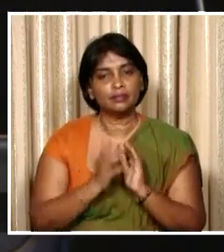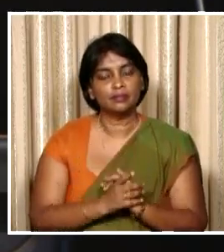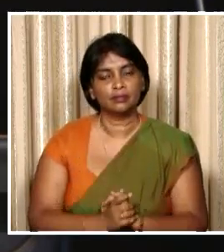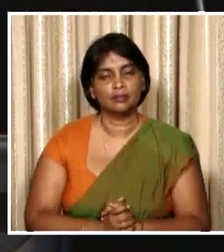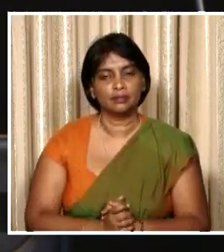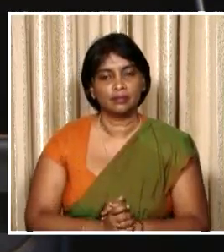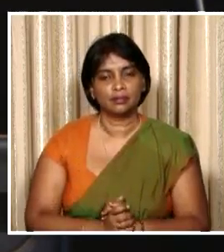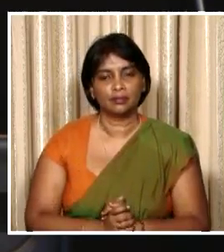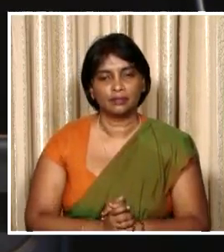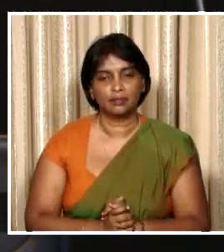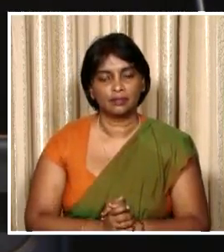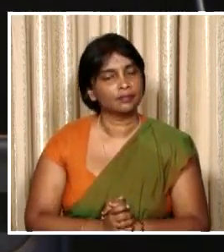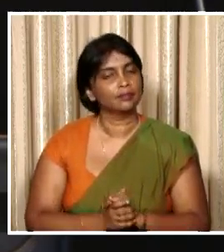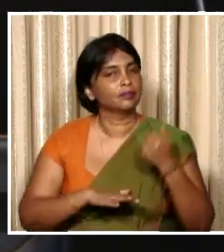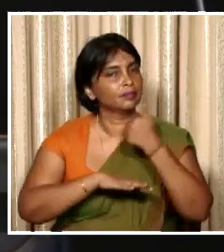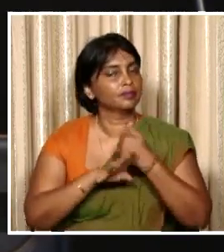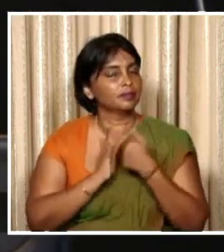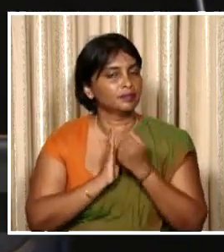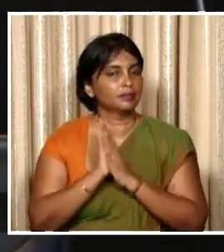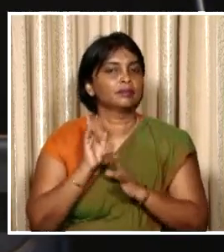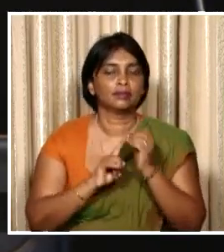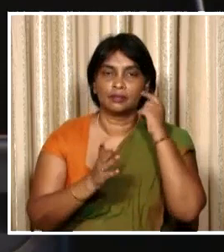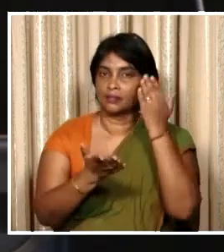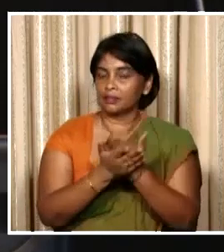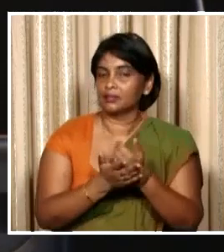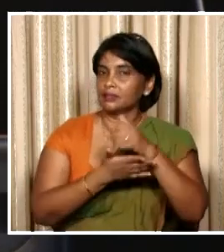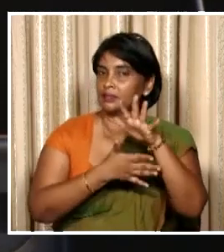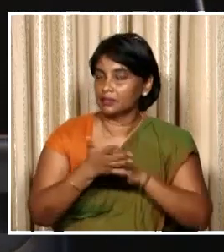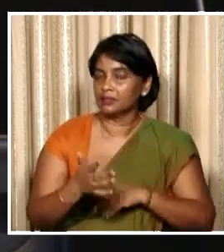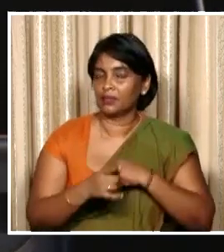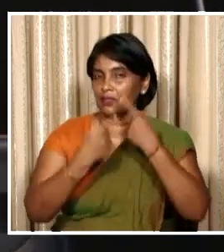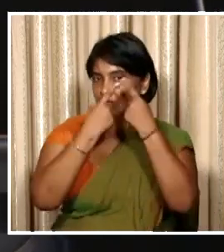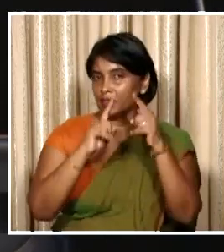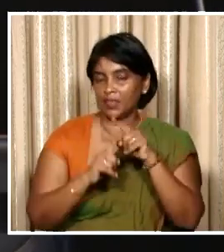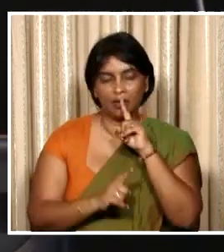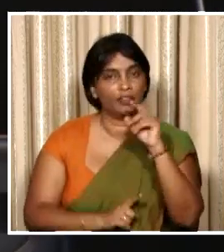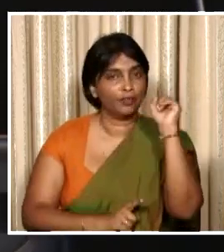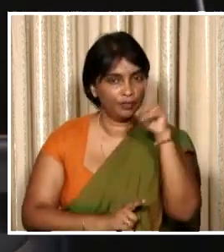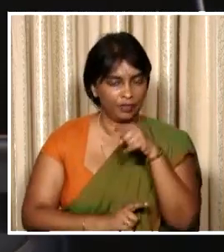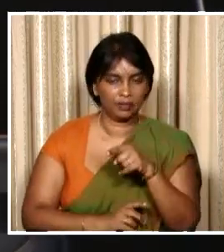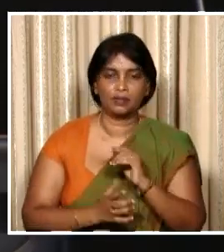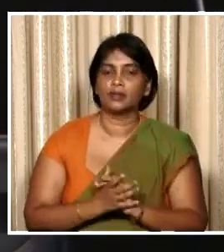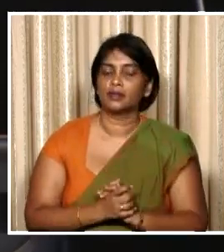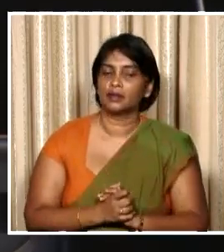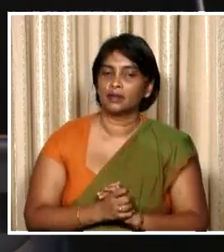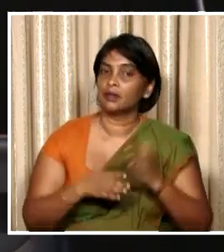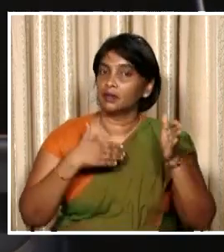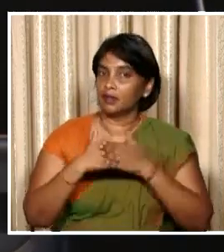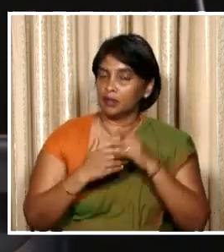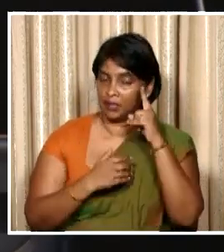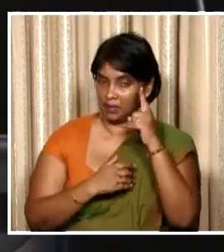දරු මූලාසනේ මන්ත්‍රීතුමනි මේ සභාගත කරන ලිපියකින් එකට මම කියන්න. පලවෙනිියක තමයි ඇමුණුම